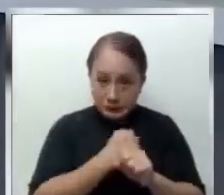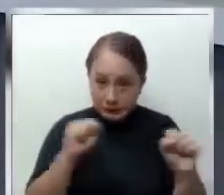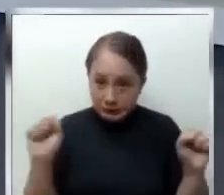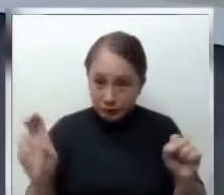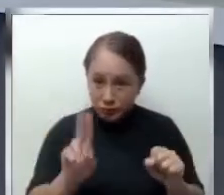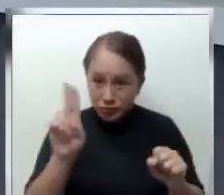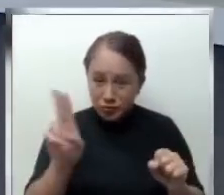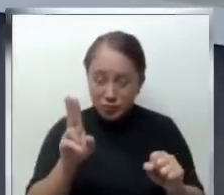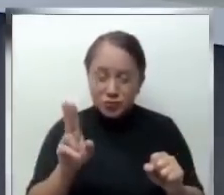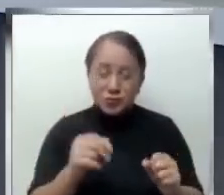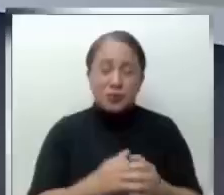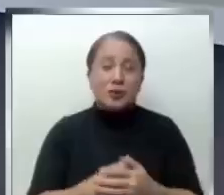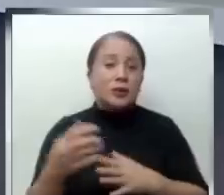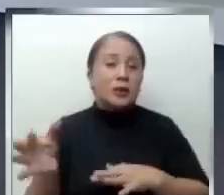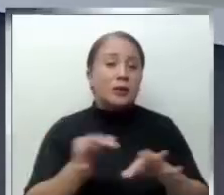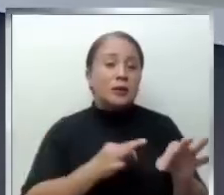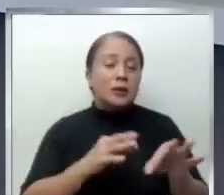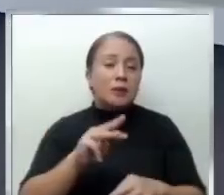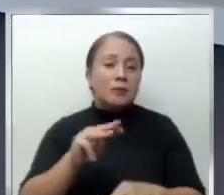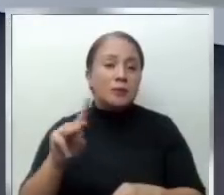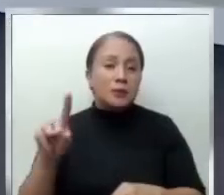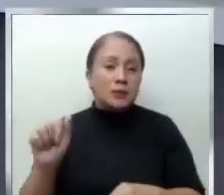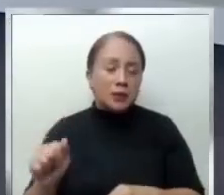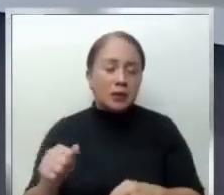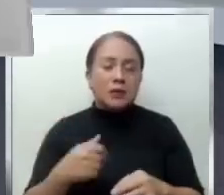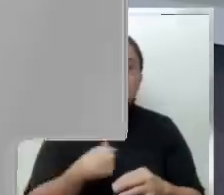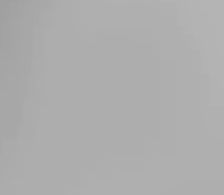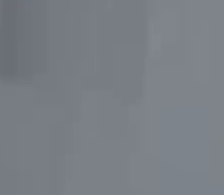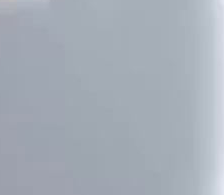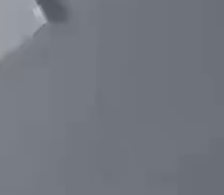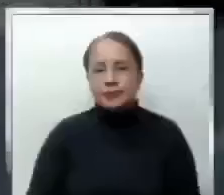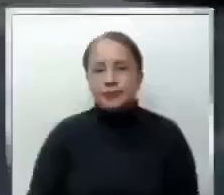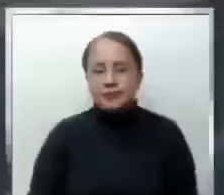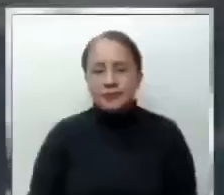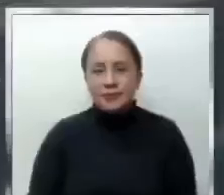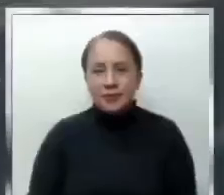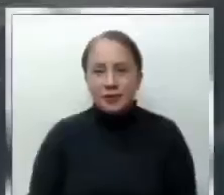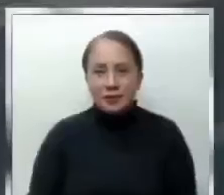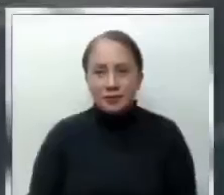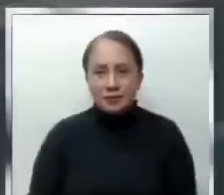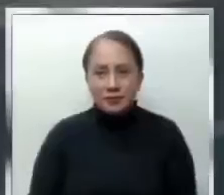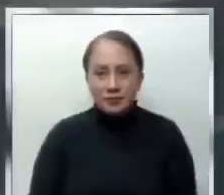Ang paliwanag ng MMDA sa pagtutok ni Ivan Mayrina.